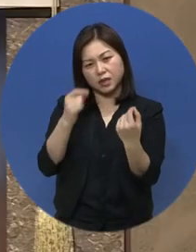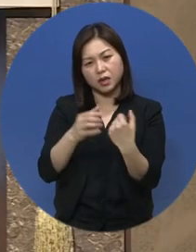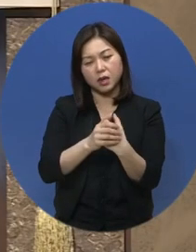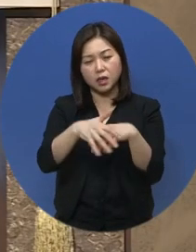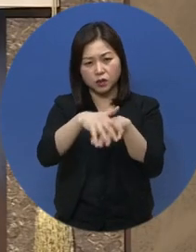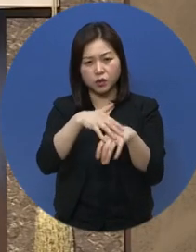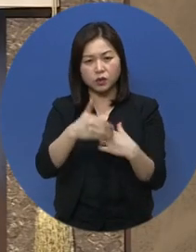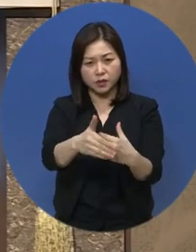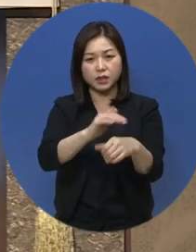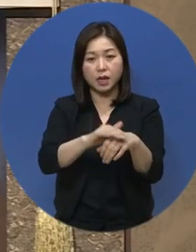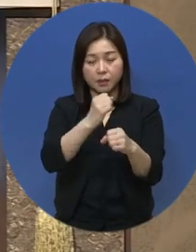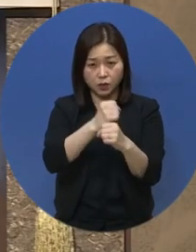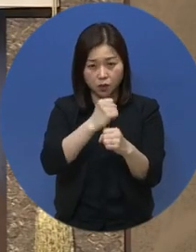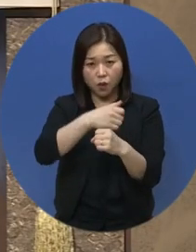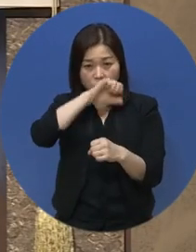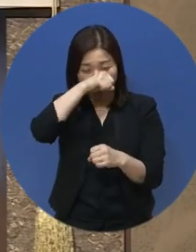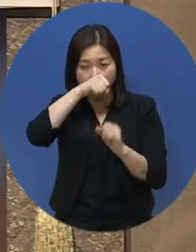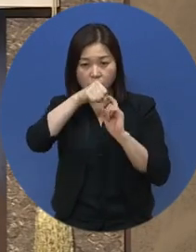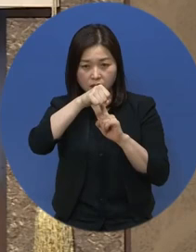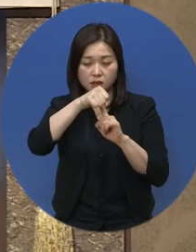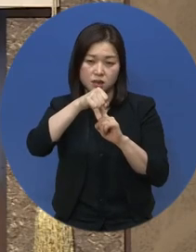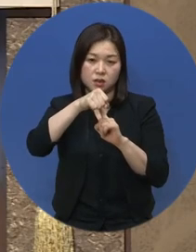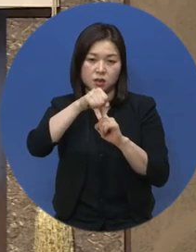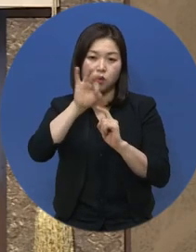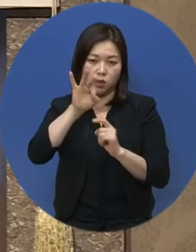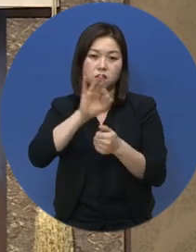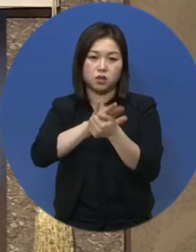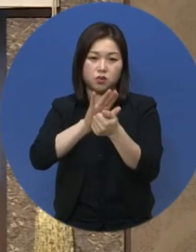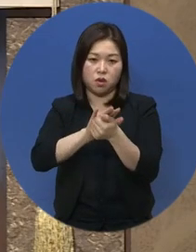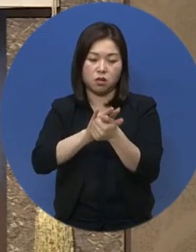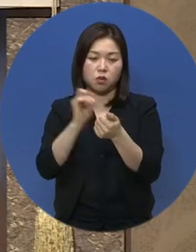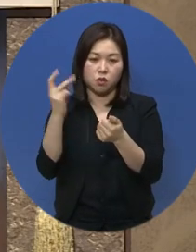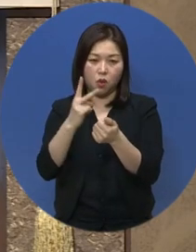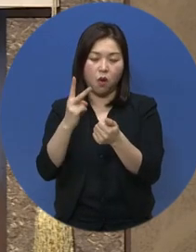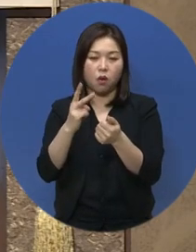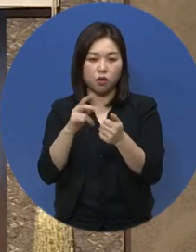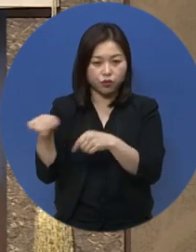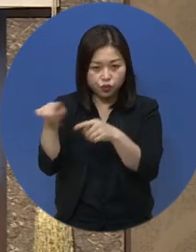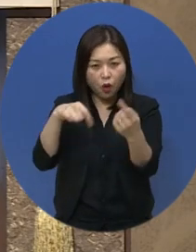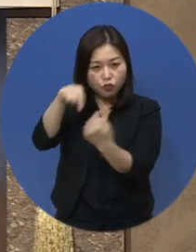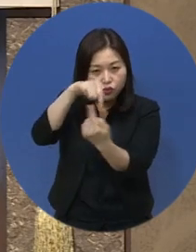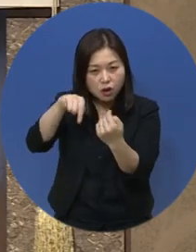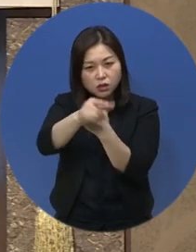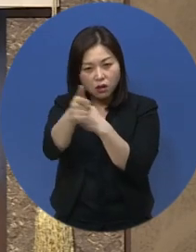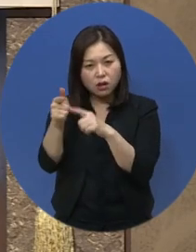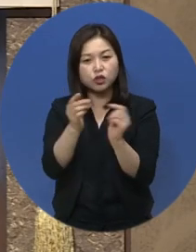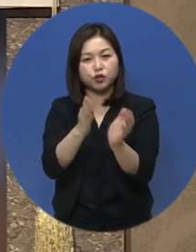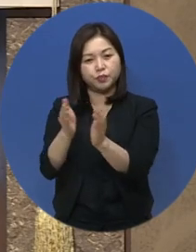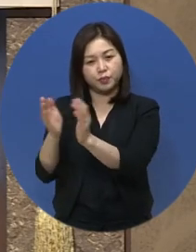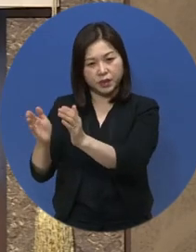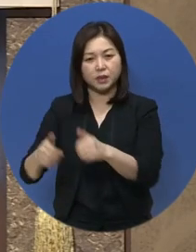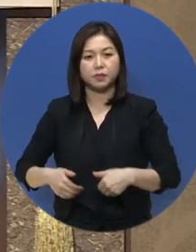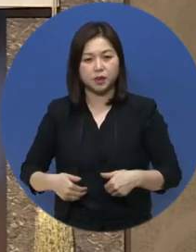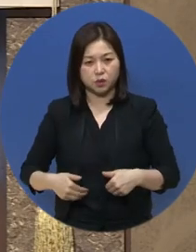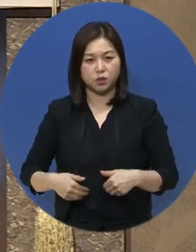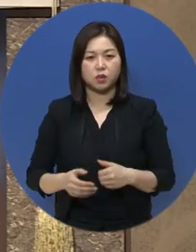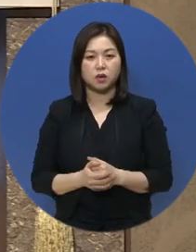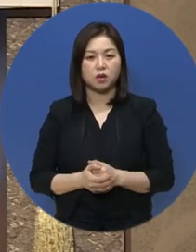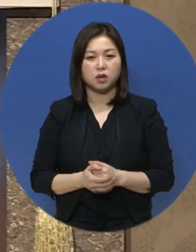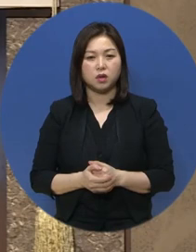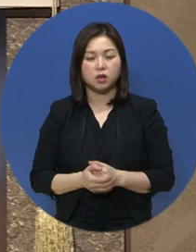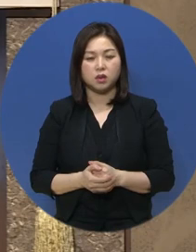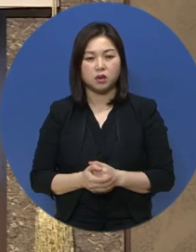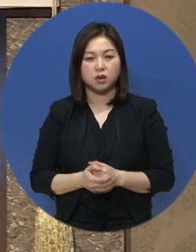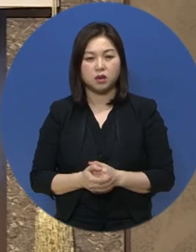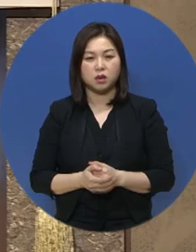그 이후에 예산은 어떻게 뒤따라가며 또 어떤 전달 체계들이 준비가 되어 있고 그렇죠. 그런 것들이 준비가 되어야 되는데 네. 사실